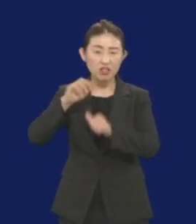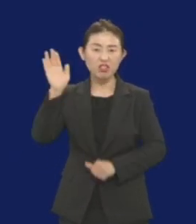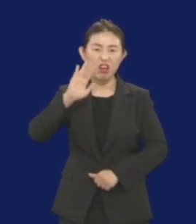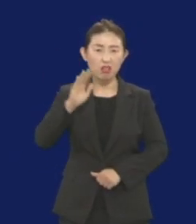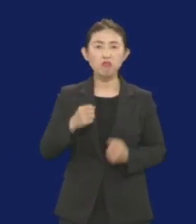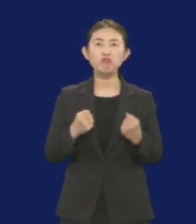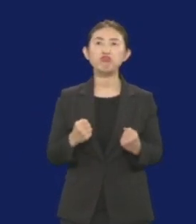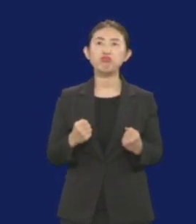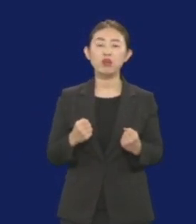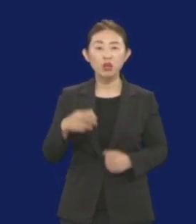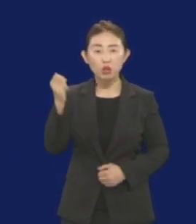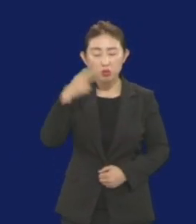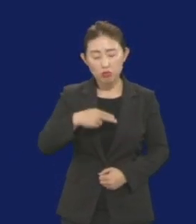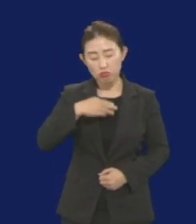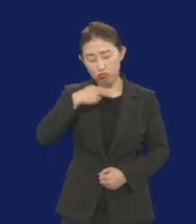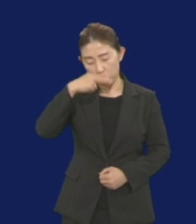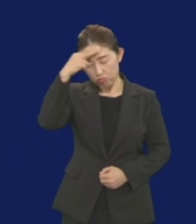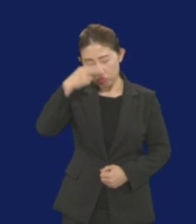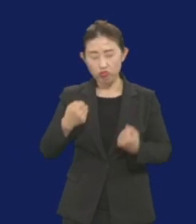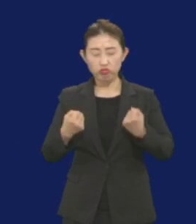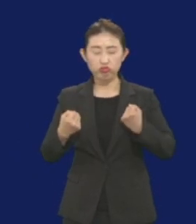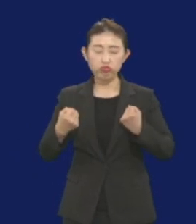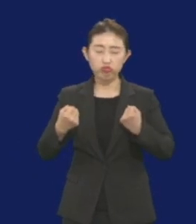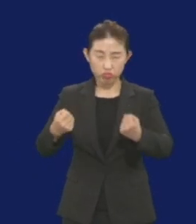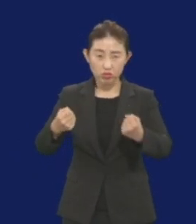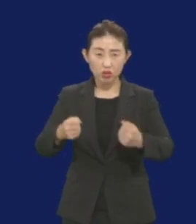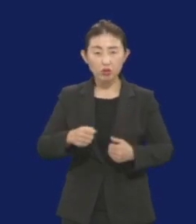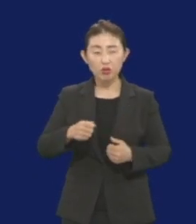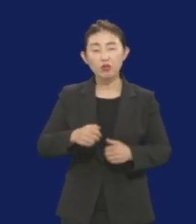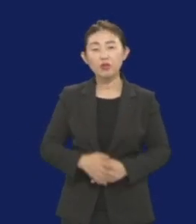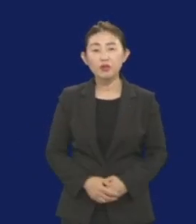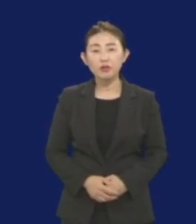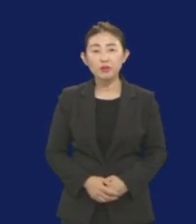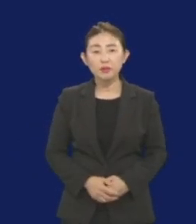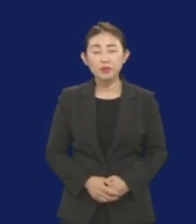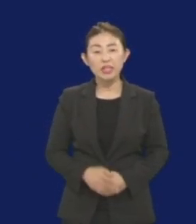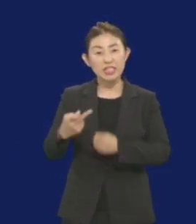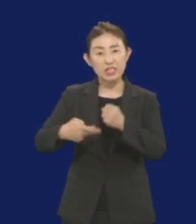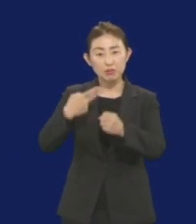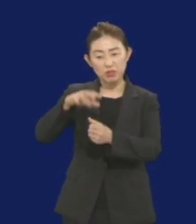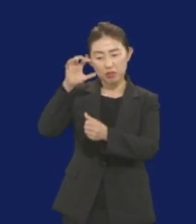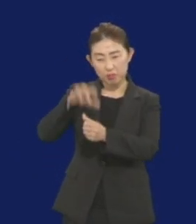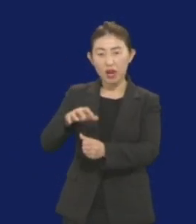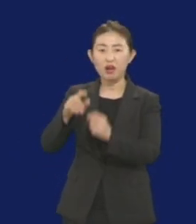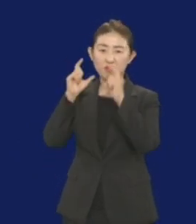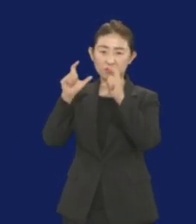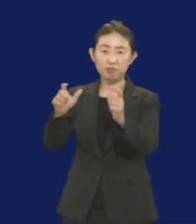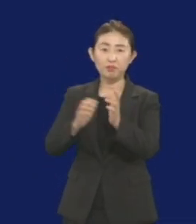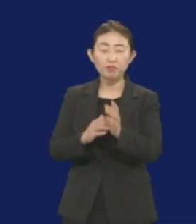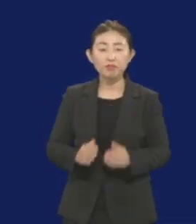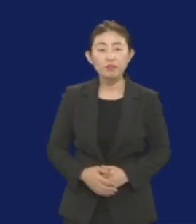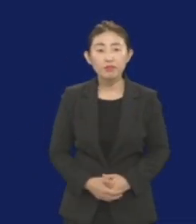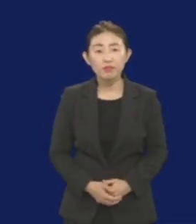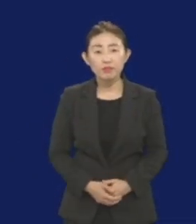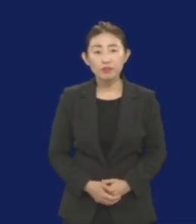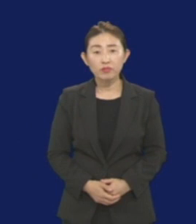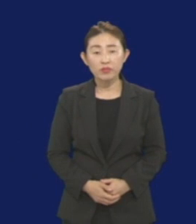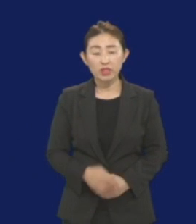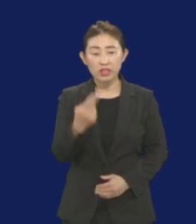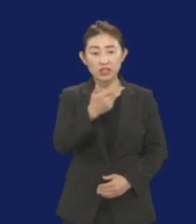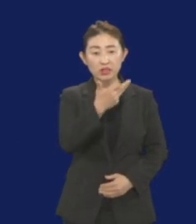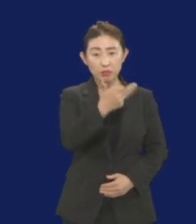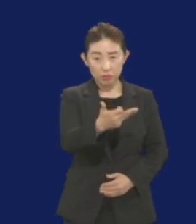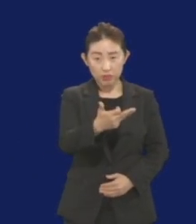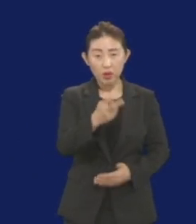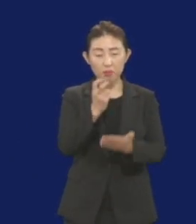않았고 음주운전은 고의범죄에 가까운 처벌을 하는 게 마땅하다고 양형 이유를 밝혔습니다. 또